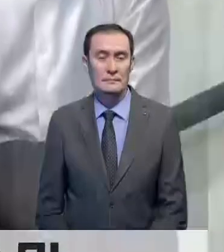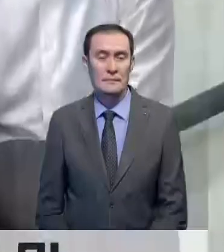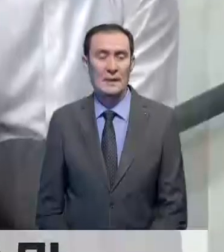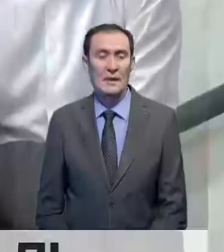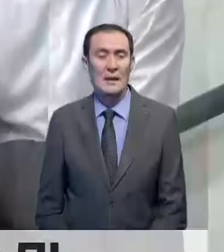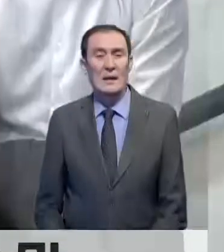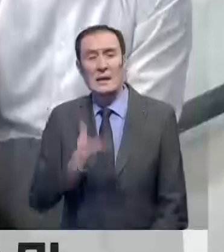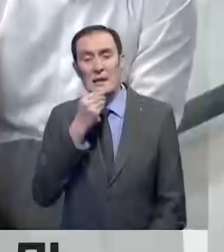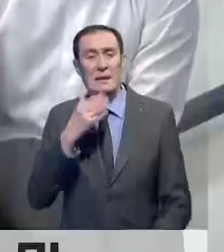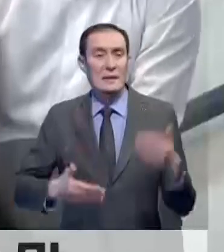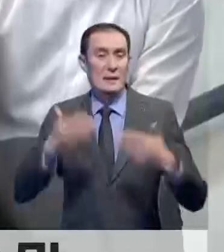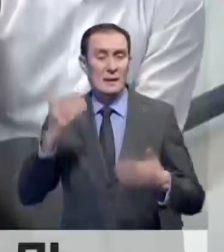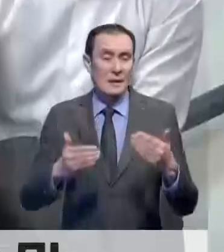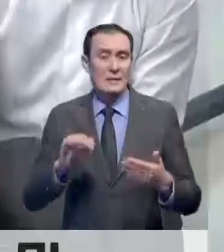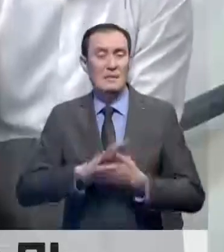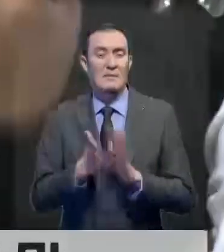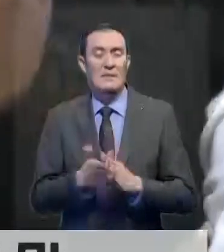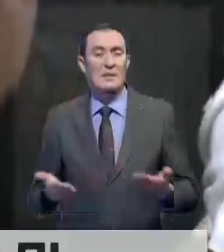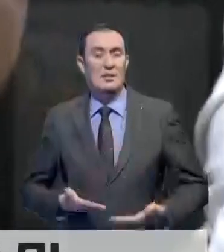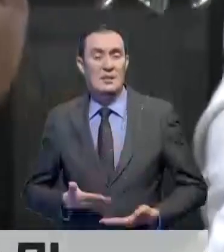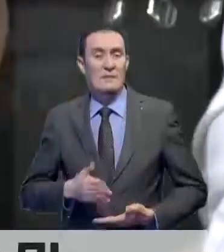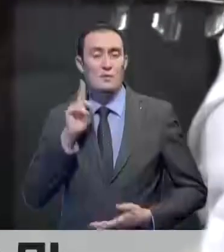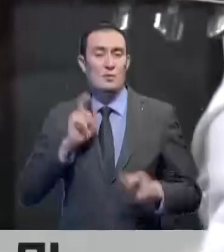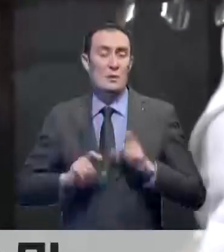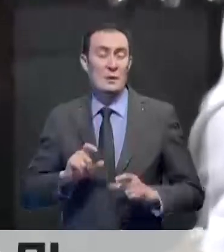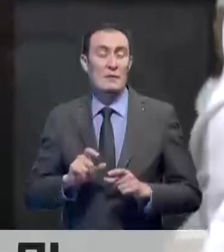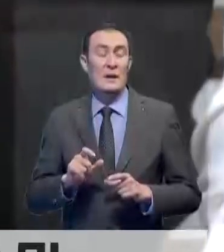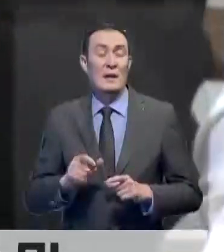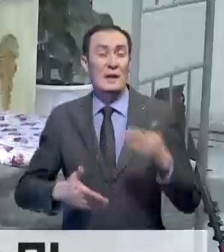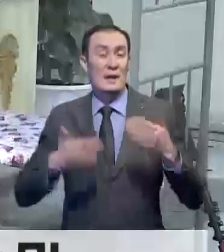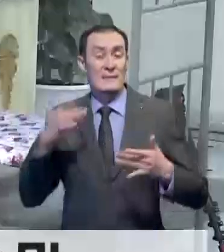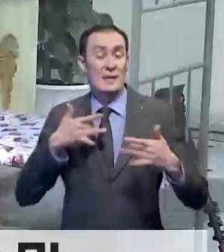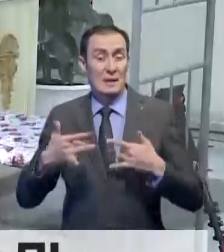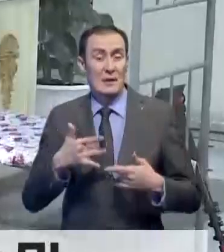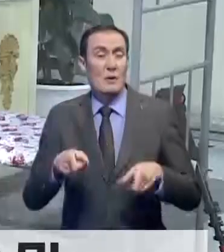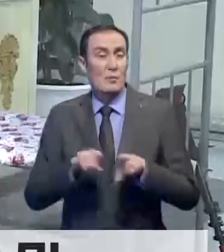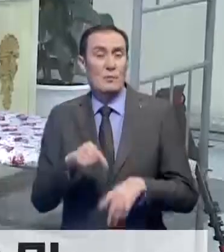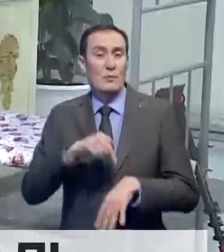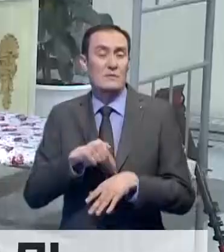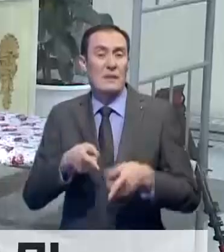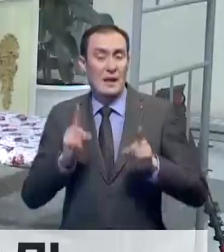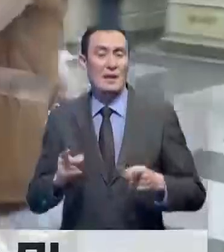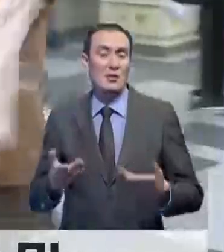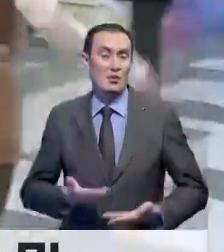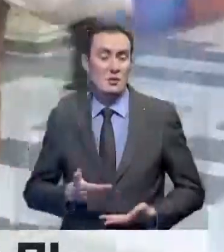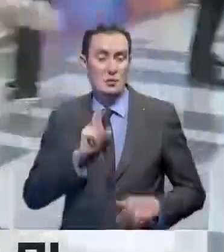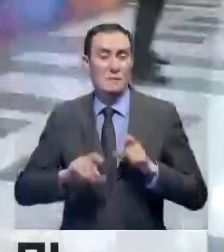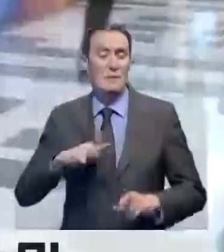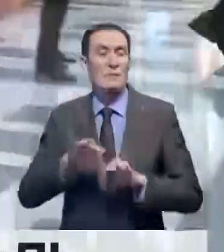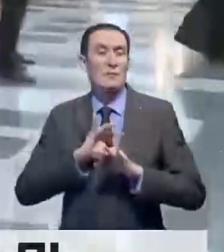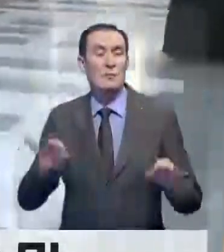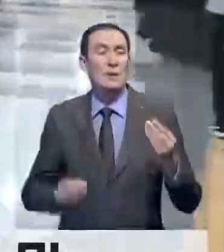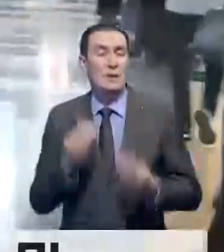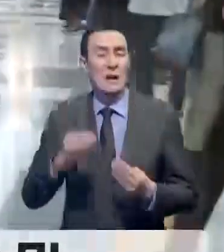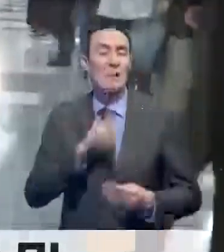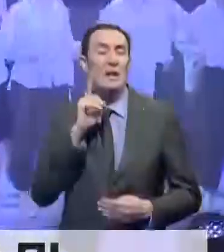Яркие декорации и особенная атмосфера студенческой жизни, царившая на сцене театра, буквально окунули зрителя в реальные будни студентов. На высоте была и виртуозная